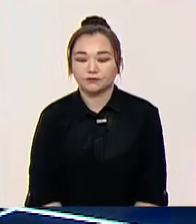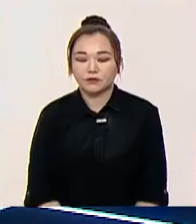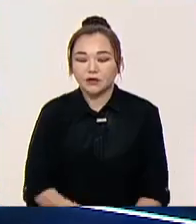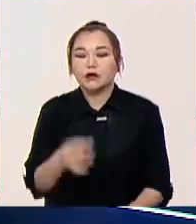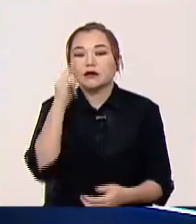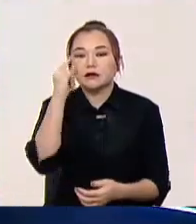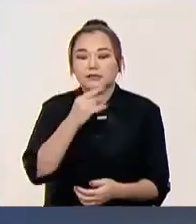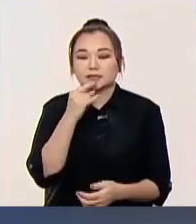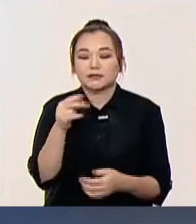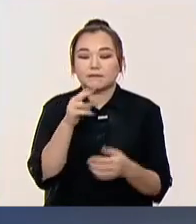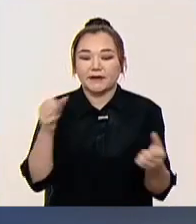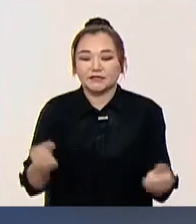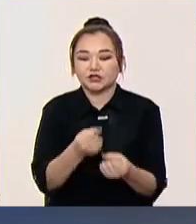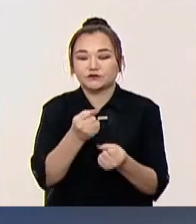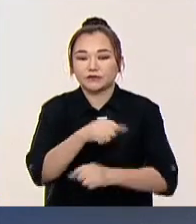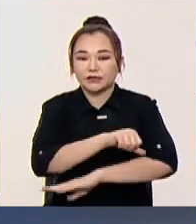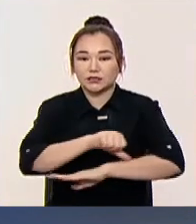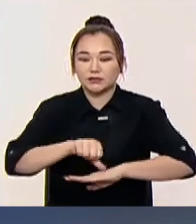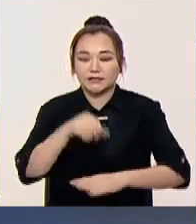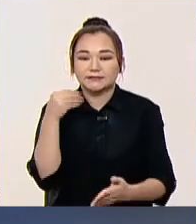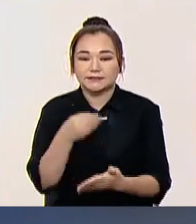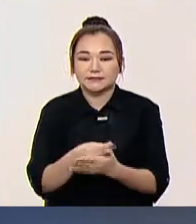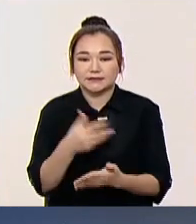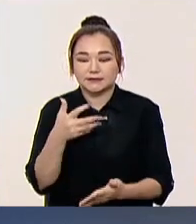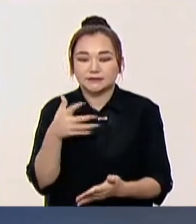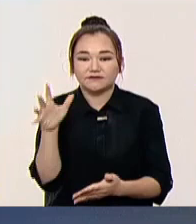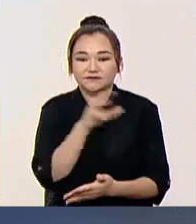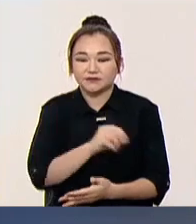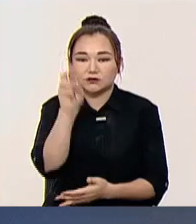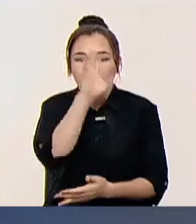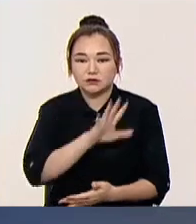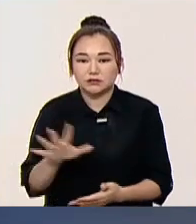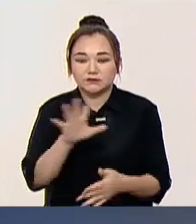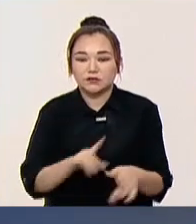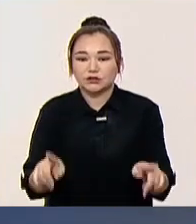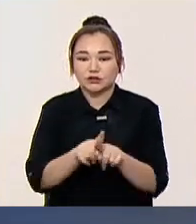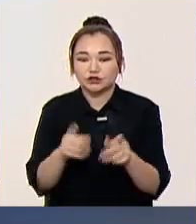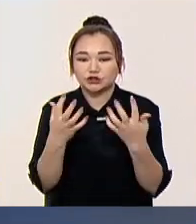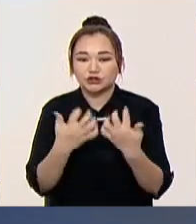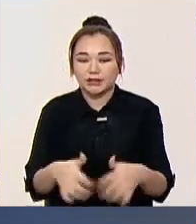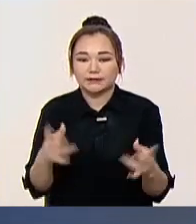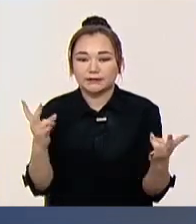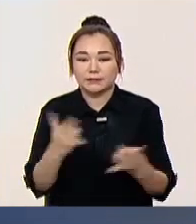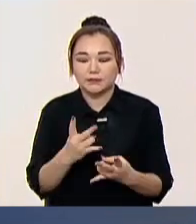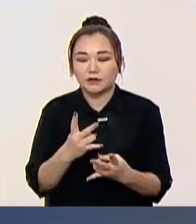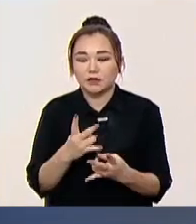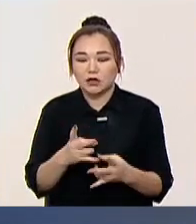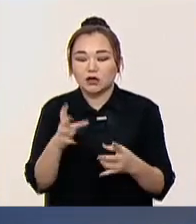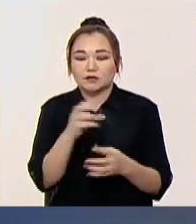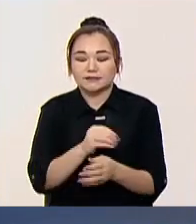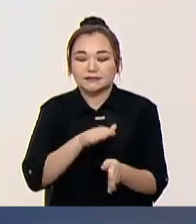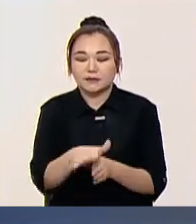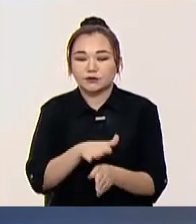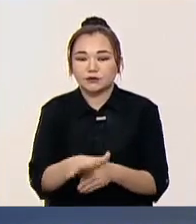Казахстан поддерживает территориальную целостность всех государств а также считает необходимым неуклонное